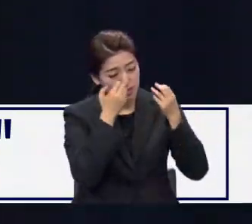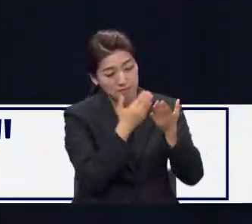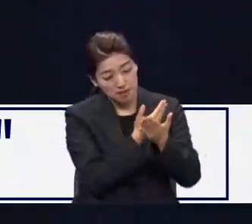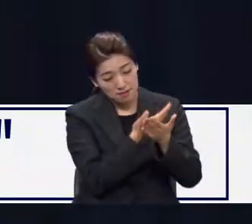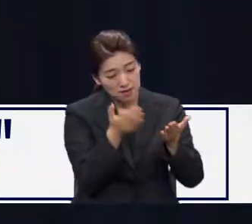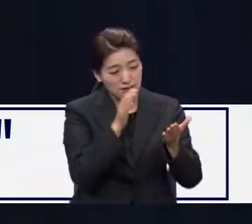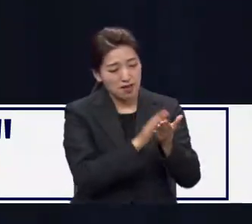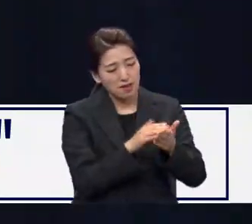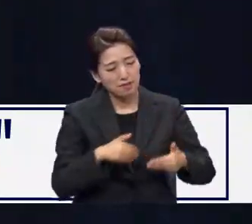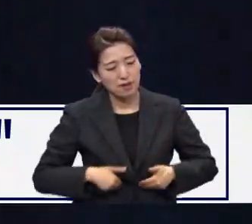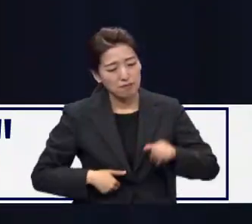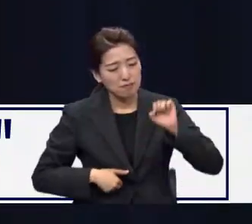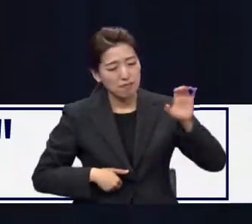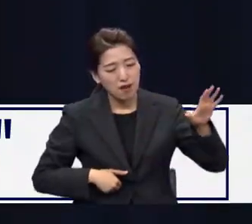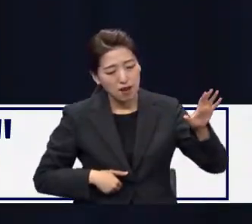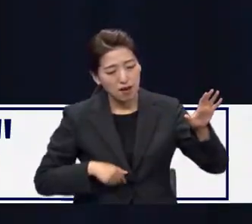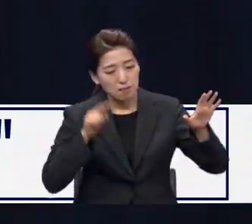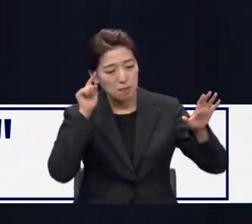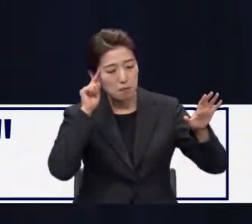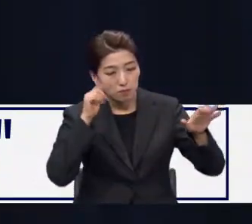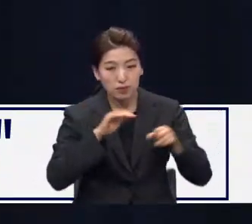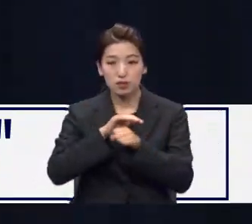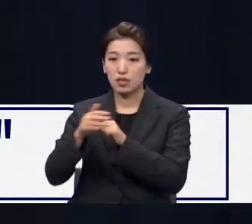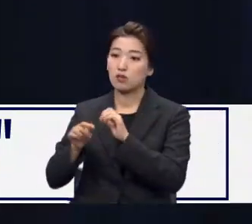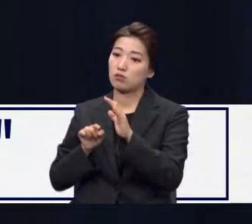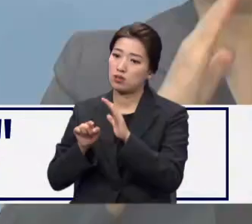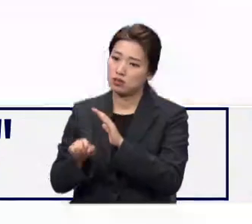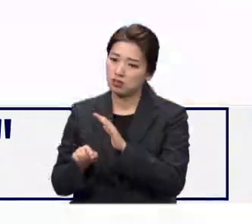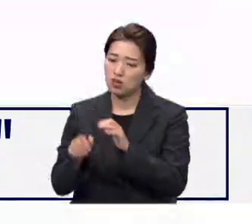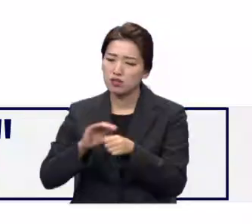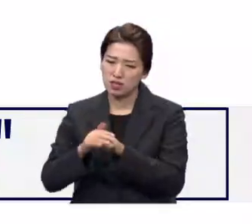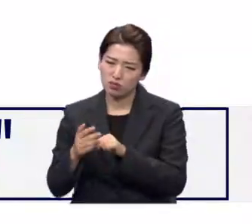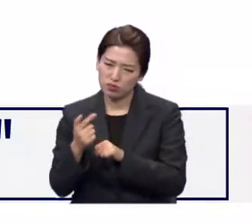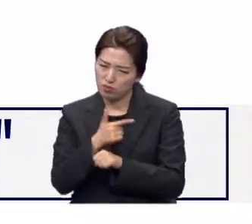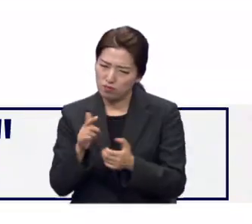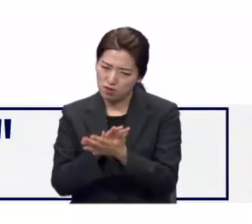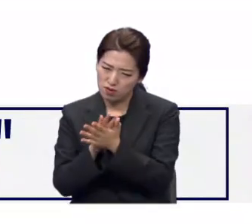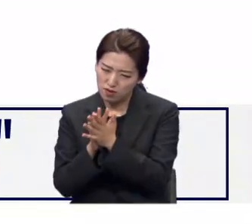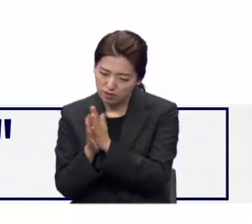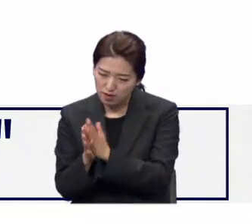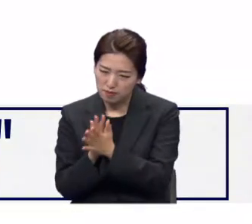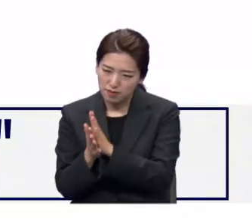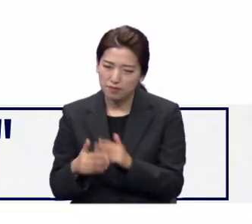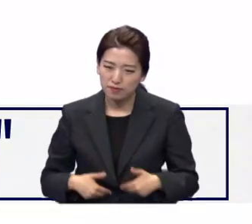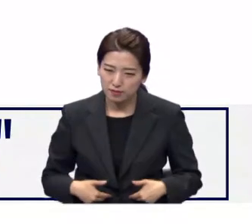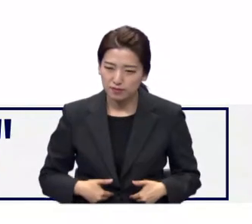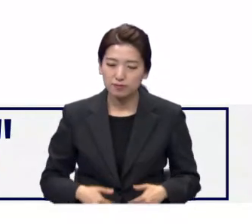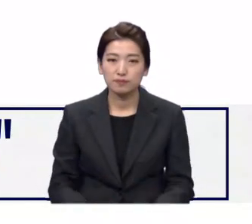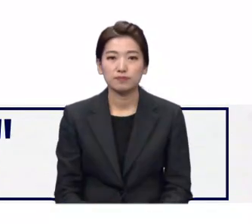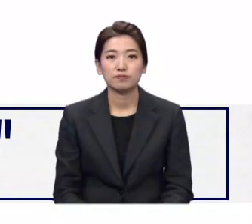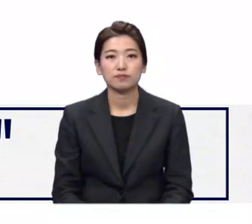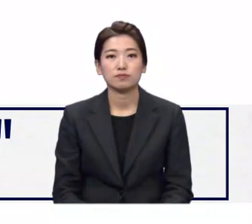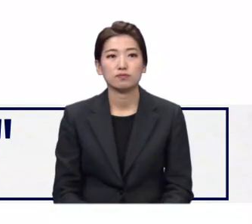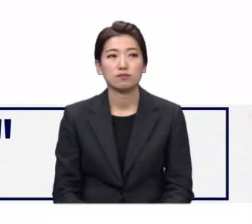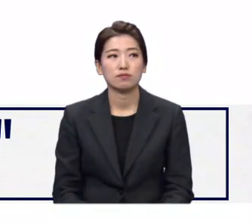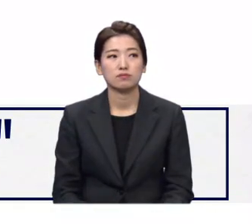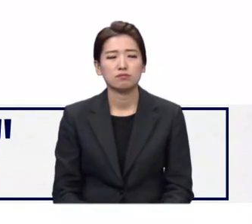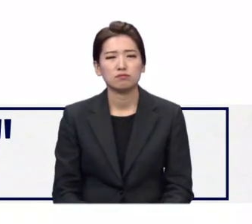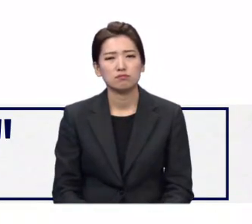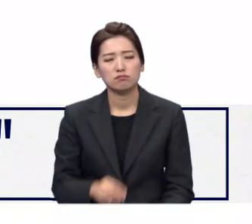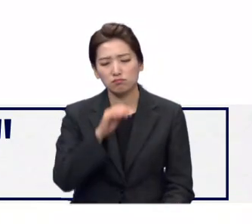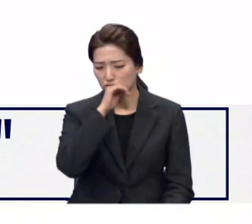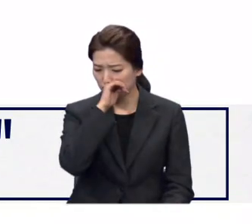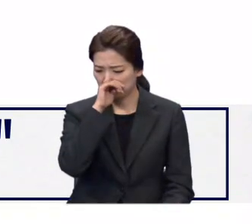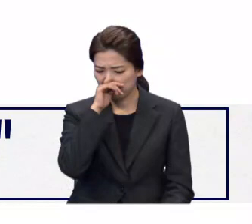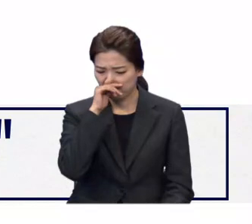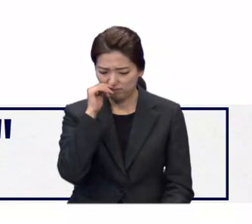대구에 가서 대구가 좀 변해야 된다라고 얘기를 했습니다 밖에서 보면 관이 있으면